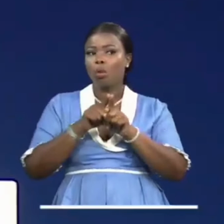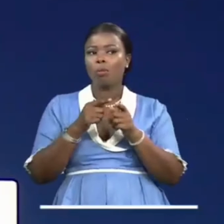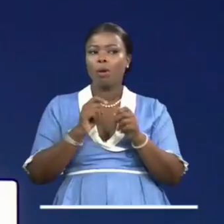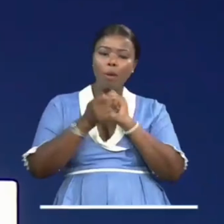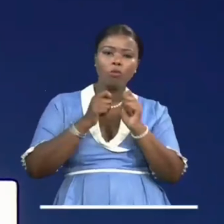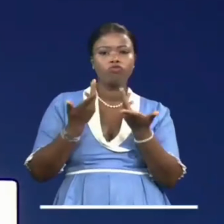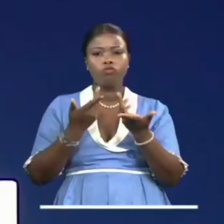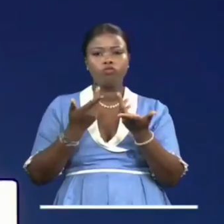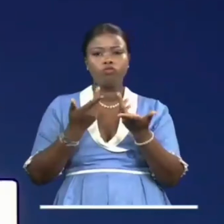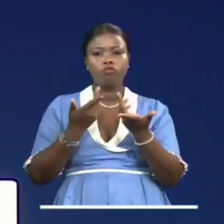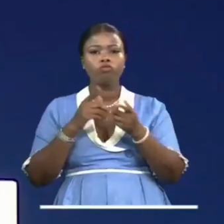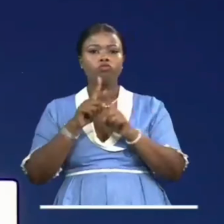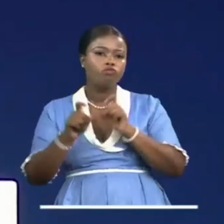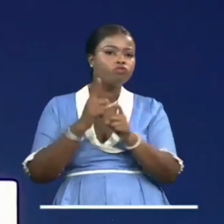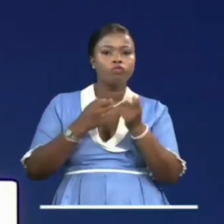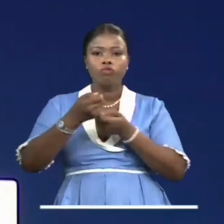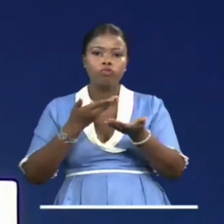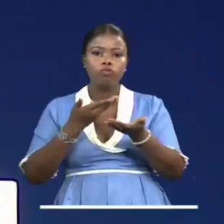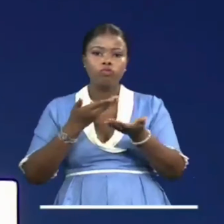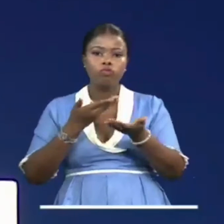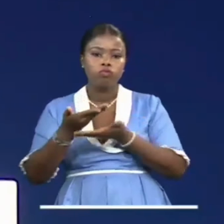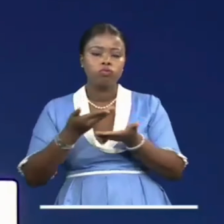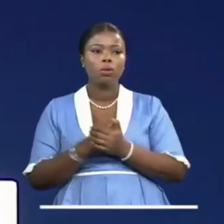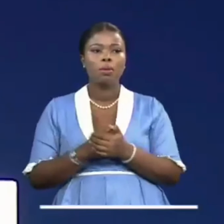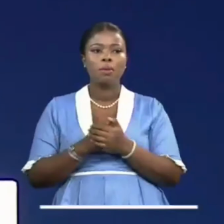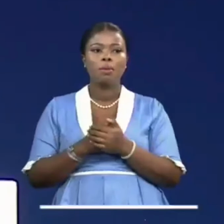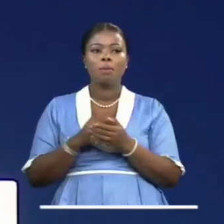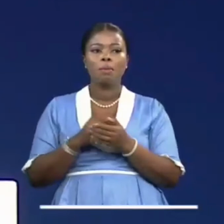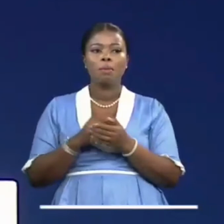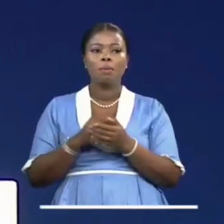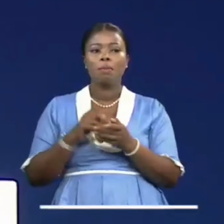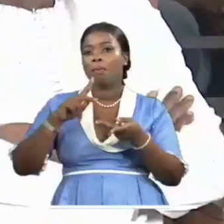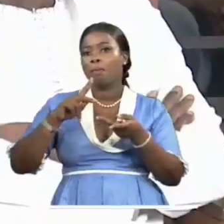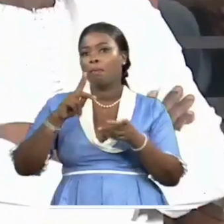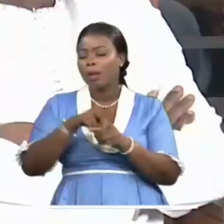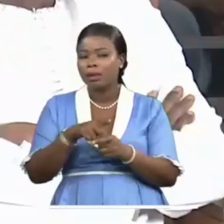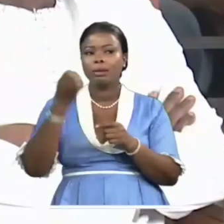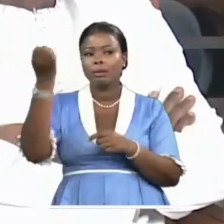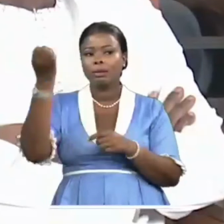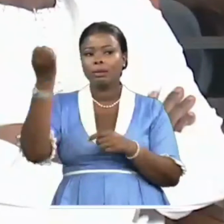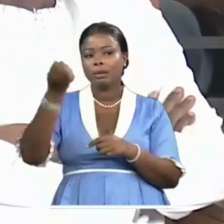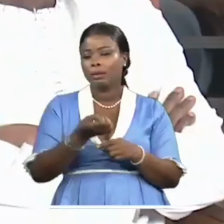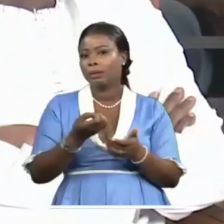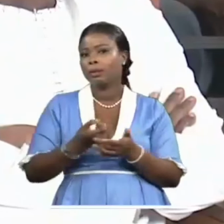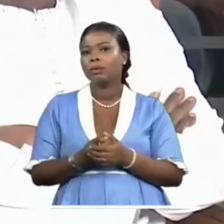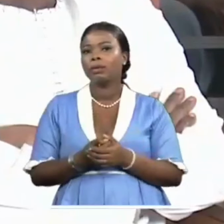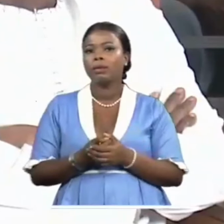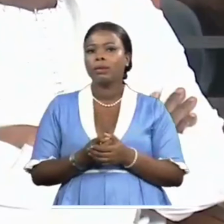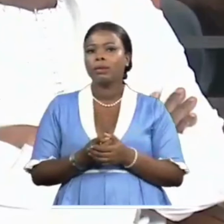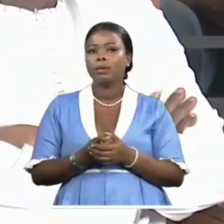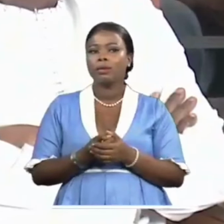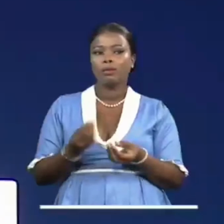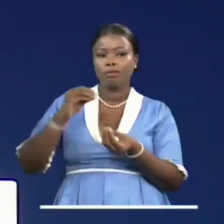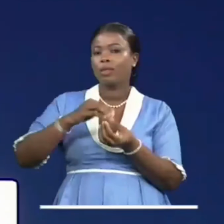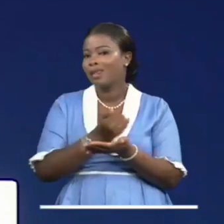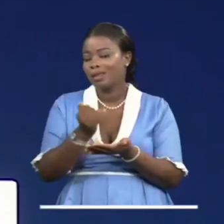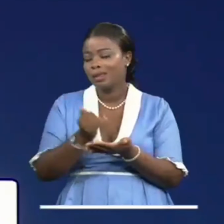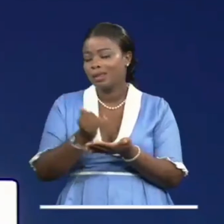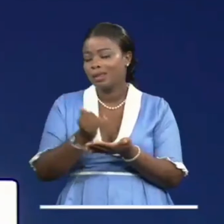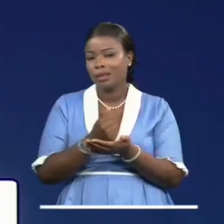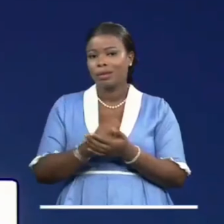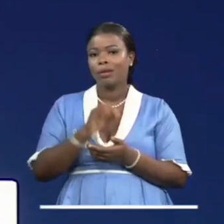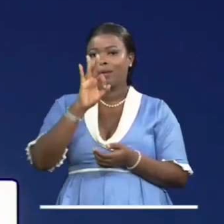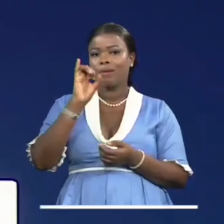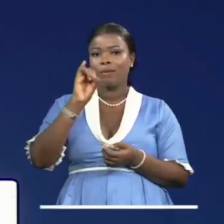négocie avec vraiment des partis étrangères vous voyez qu'il n'y a pas photo c'est un défi fondamental pour améliorer les recettes non fiscales du côté des